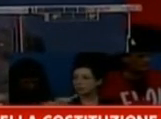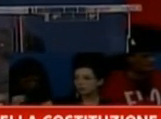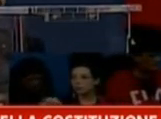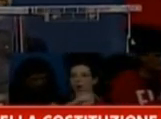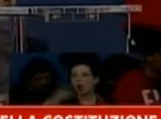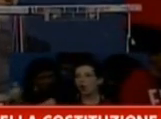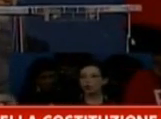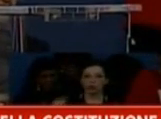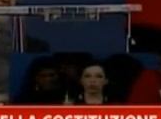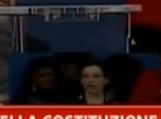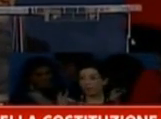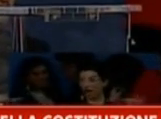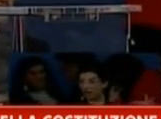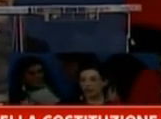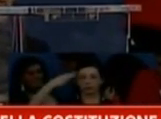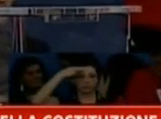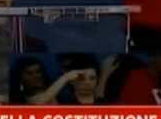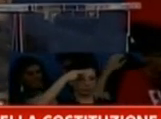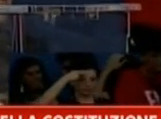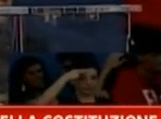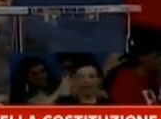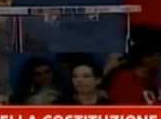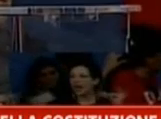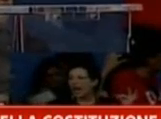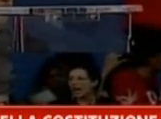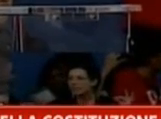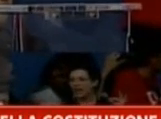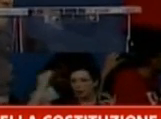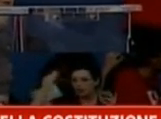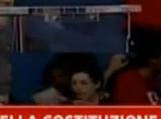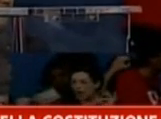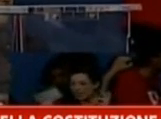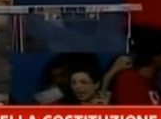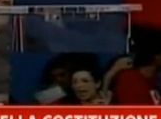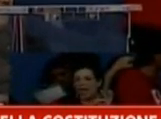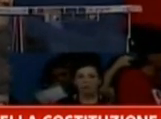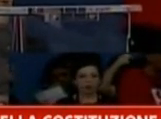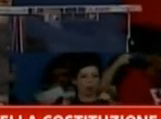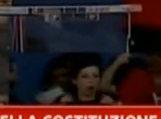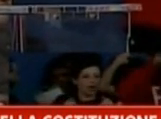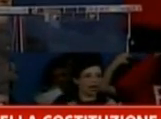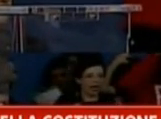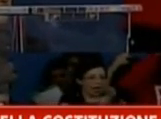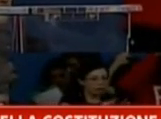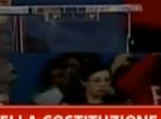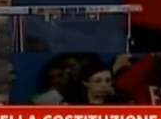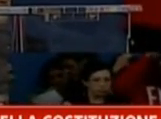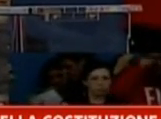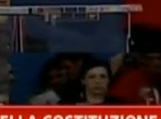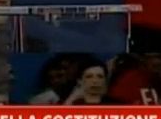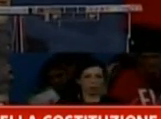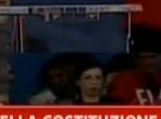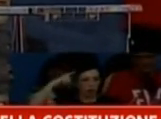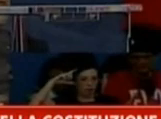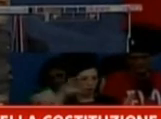di politica costituzionale in pochissime parole, che rinvia ad altre definizioni